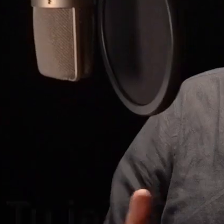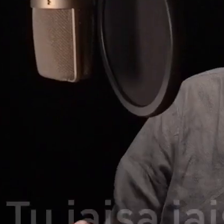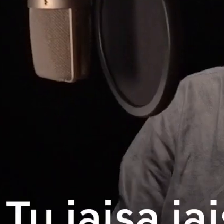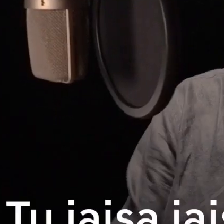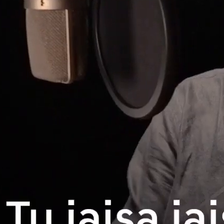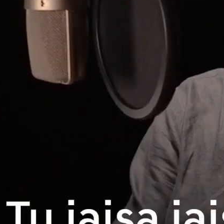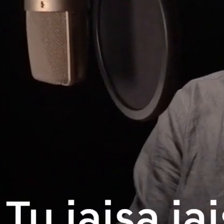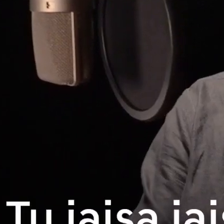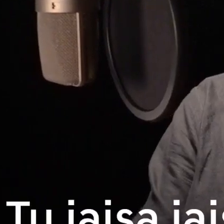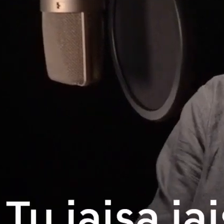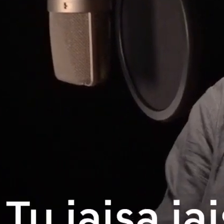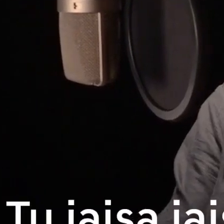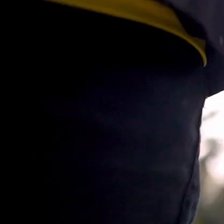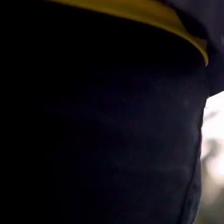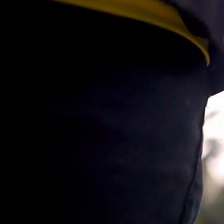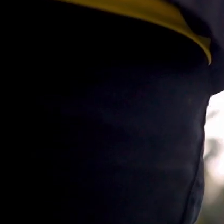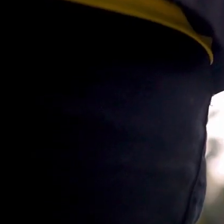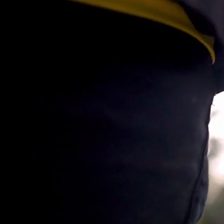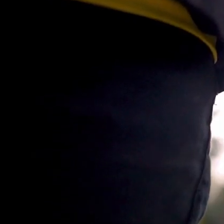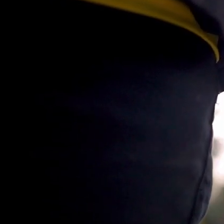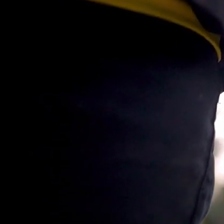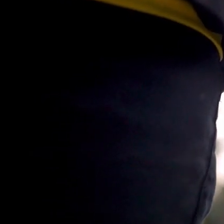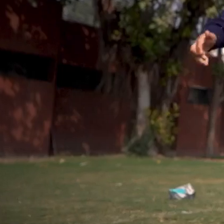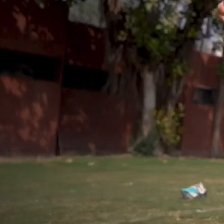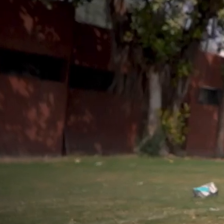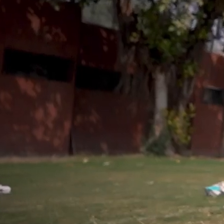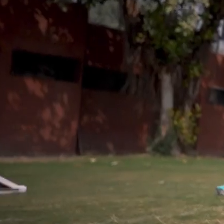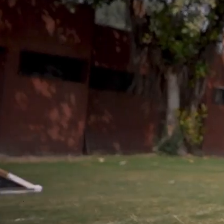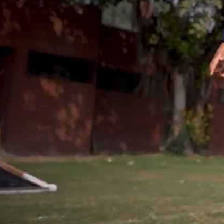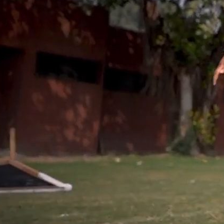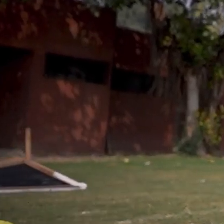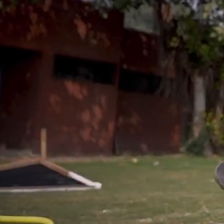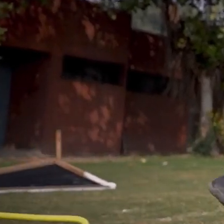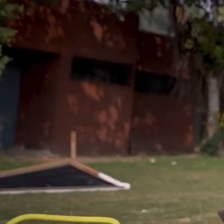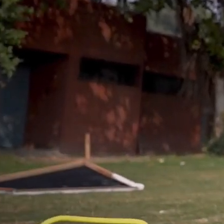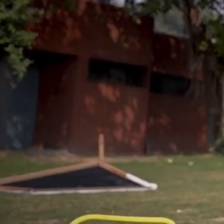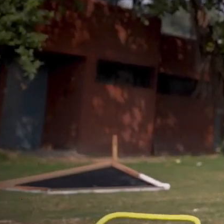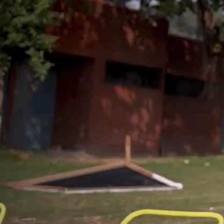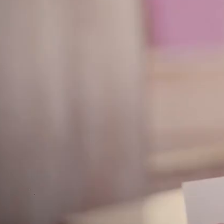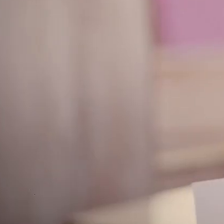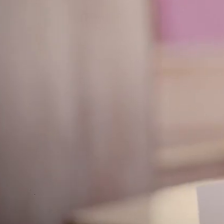जैसा जैसा सोचेगा हम वैसा मंजर कर दे